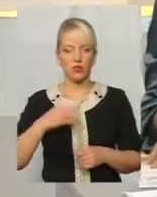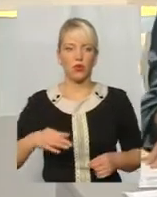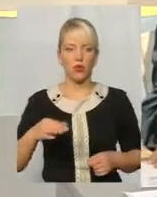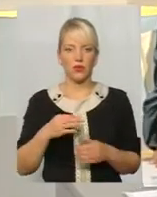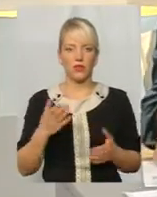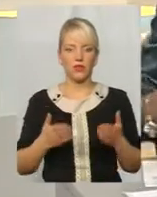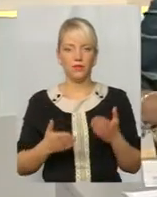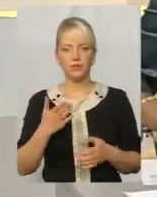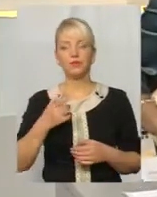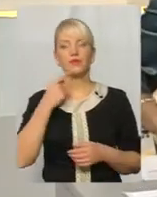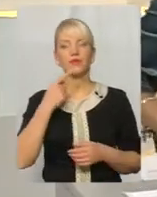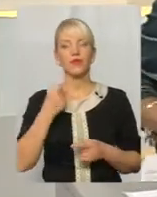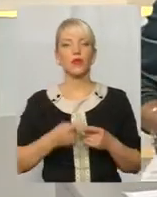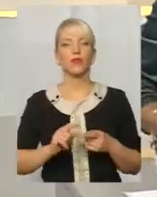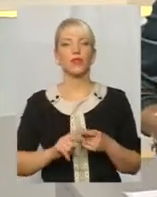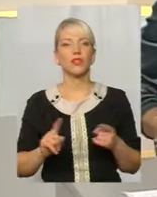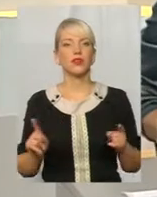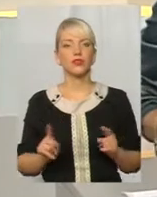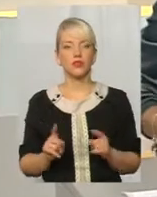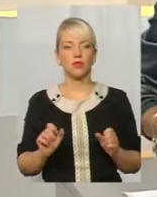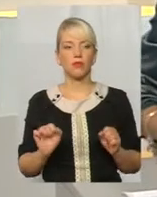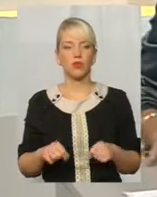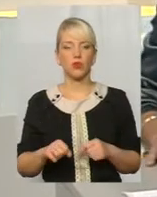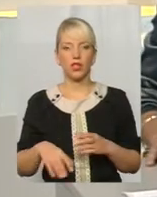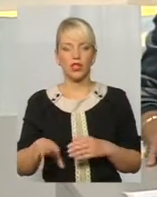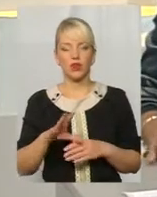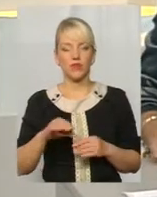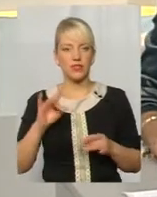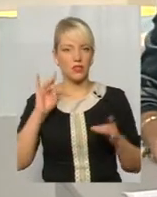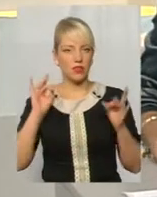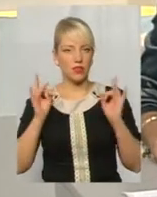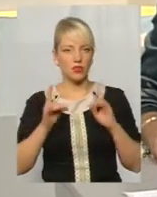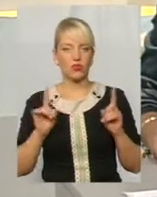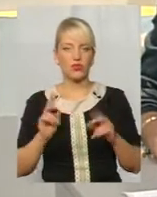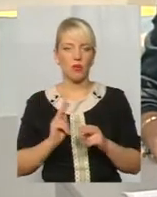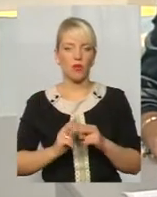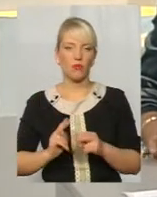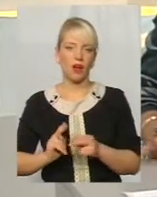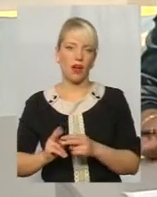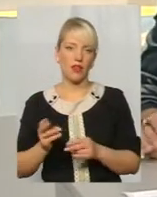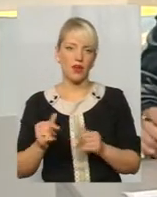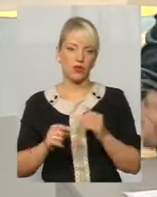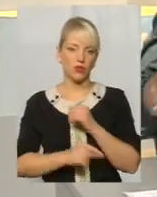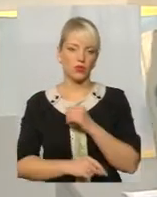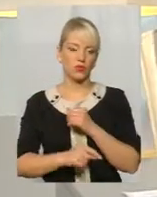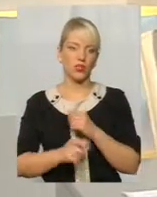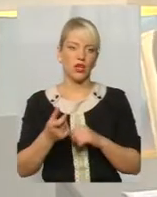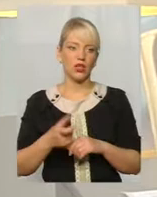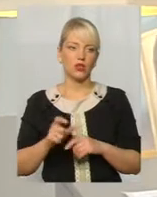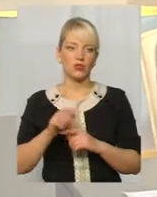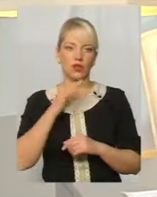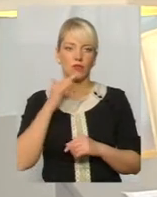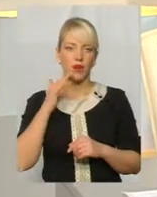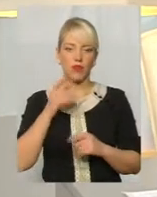про те, що, мабуть, у всіх на слуху, про запобігання корупції, дуже багато в